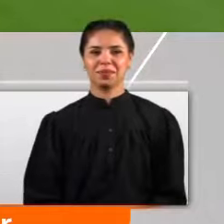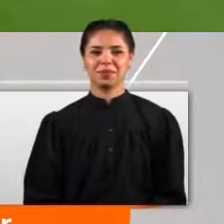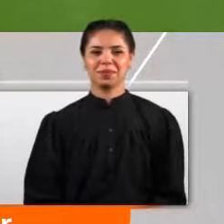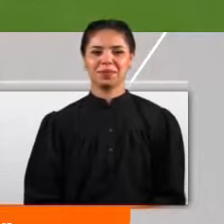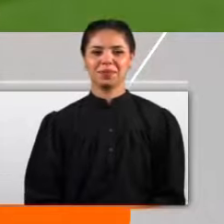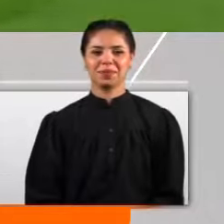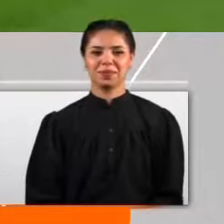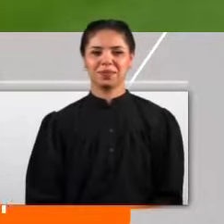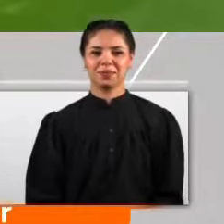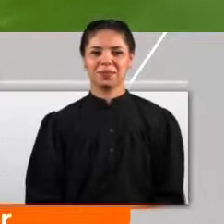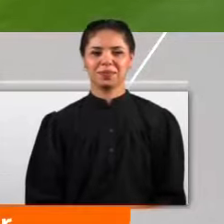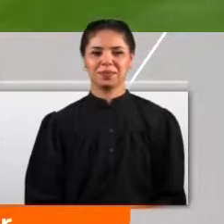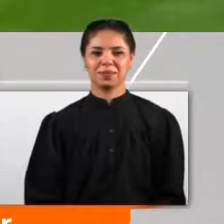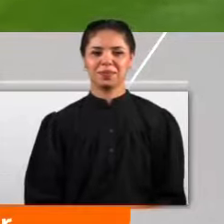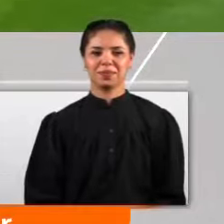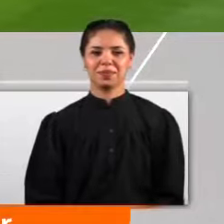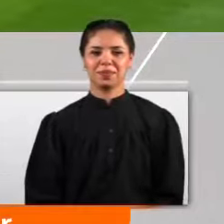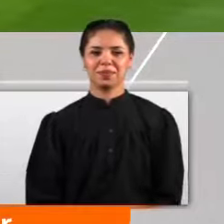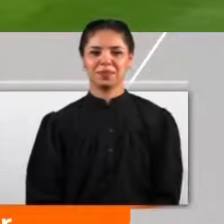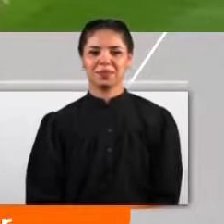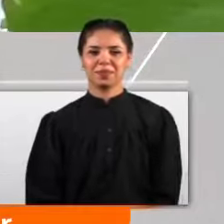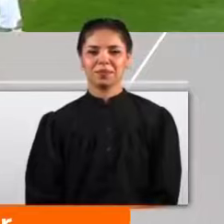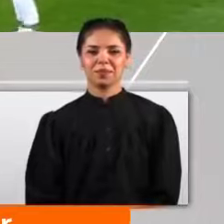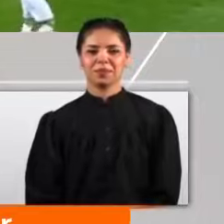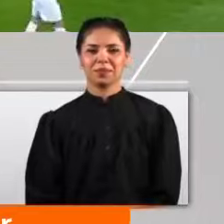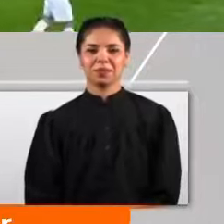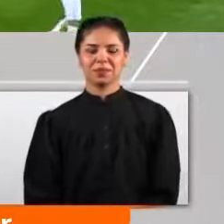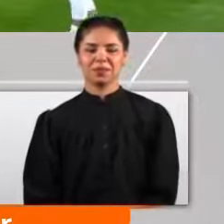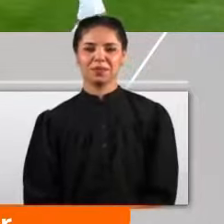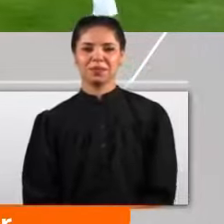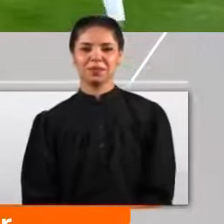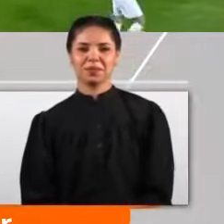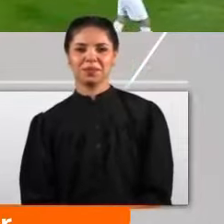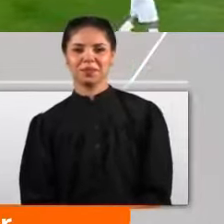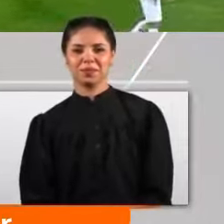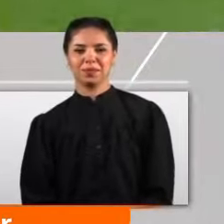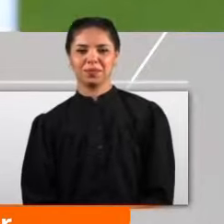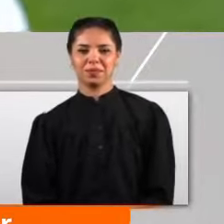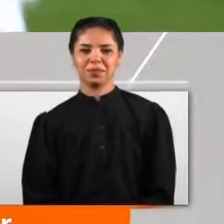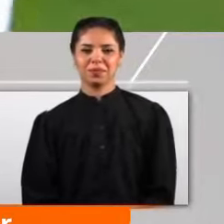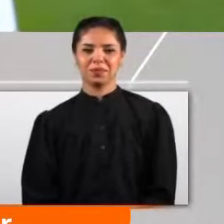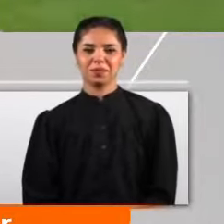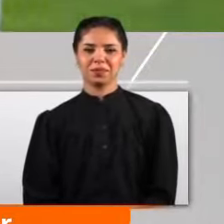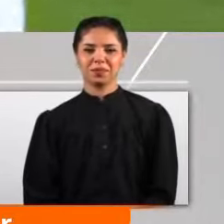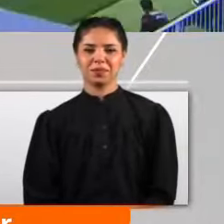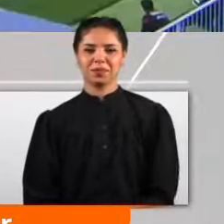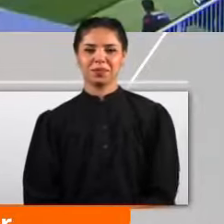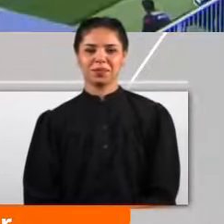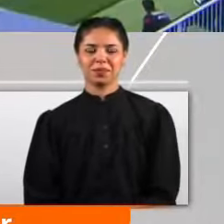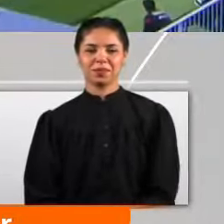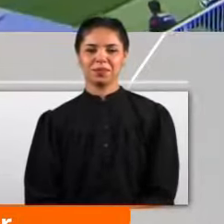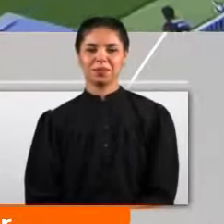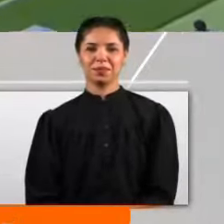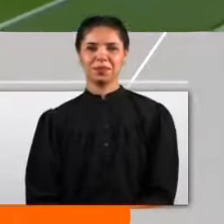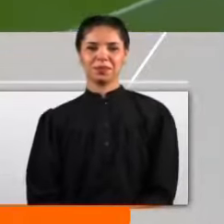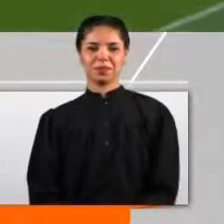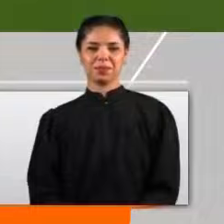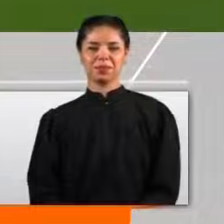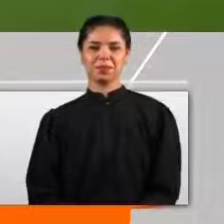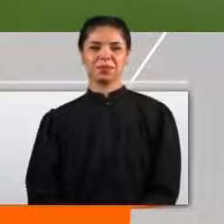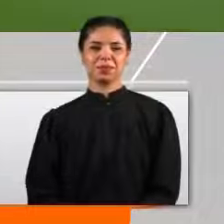kalbilerimizle destekliyoruz. Daha önceki şampiyonada Almanya Türkiye yarı finalde karşı karşıya gelmişti, kaybetmiştik. Bu kez aynısı olursa, karşılaşırsak Almanya'yı